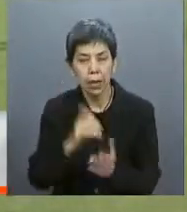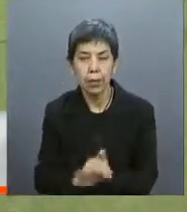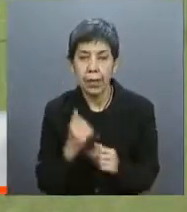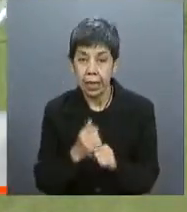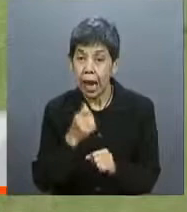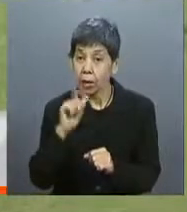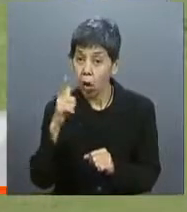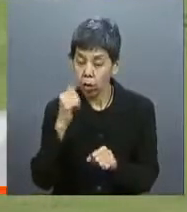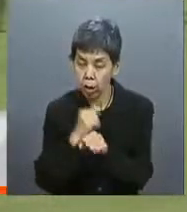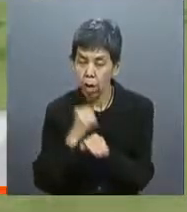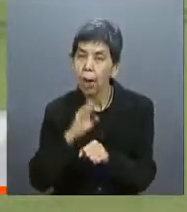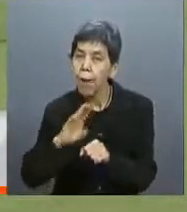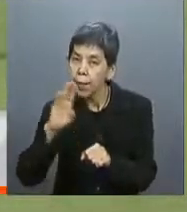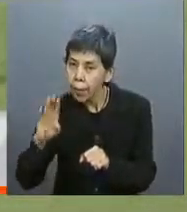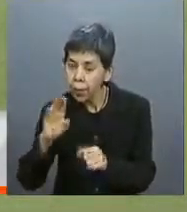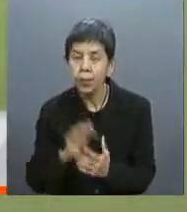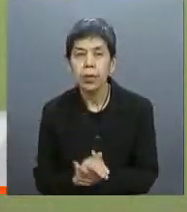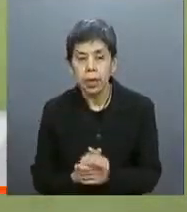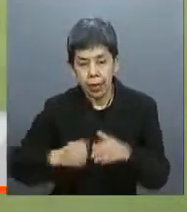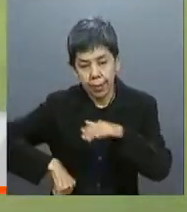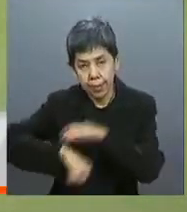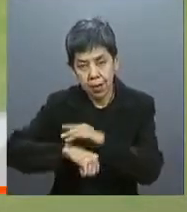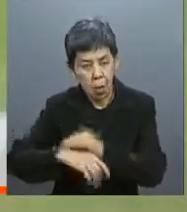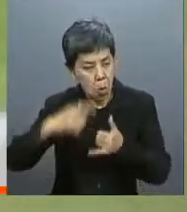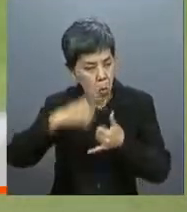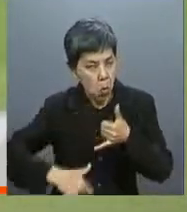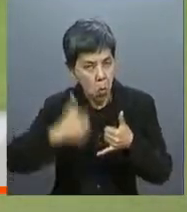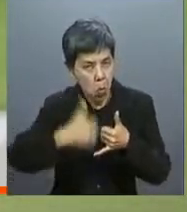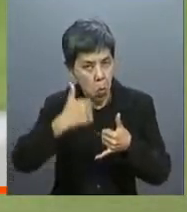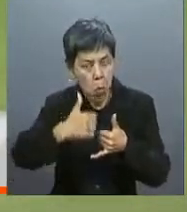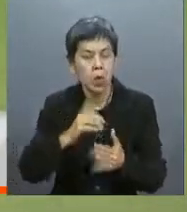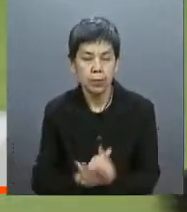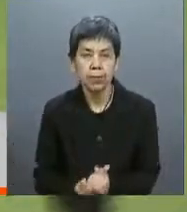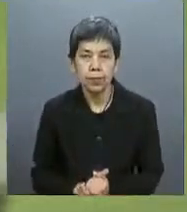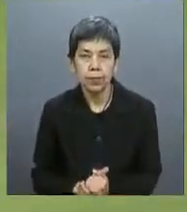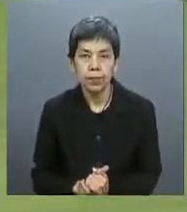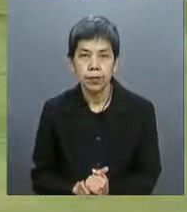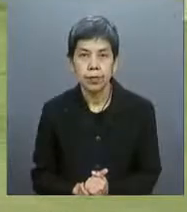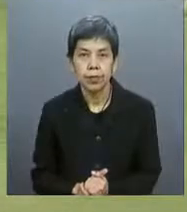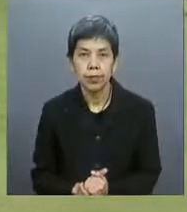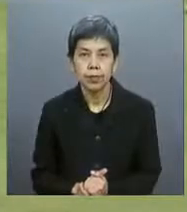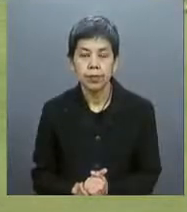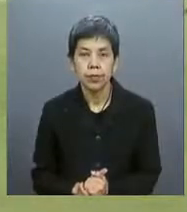างทองได้ประตูจากบาโบ้มาร์คเลนดรีนักเตะตัวเก่งของทีมในช่วงท้ายครึ่งแรก